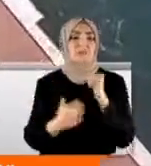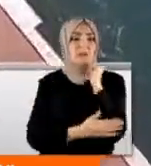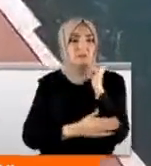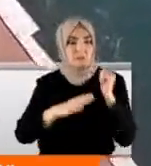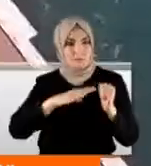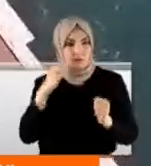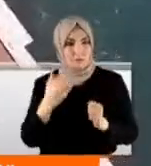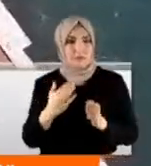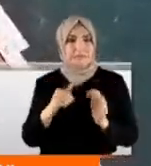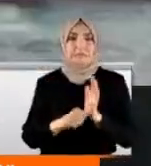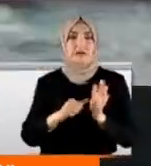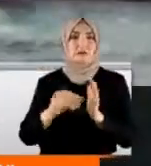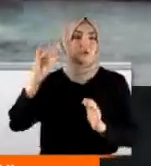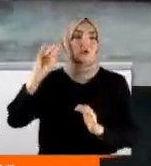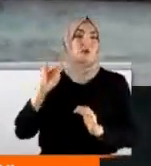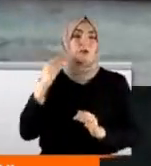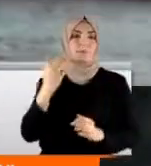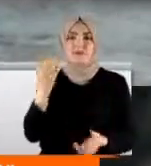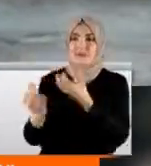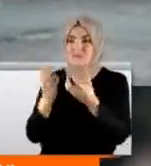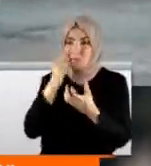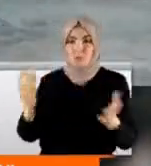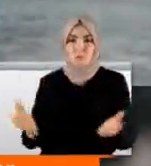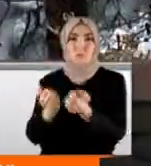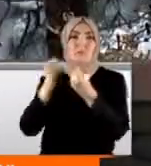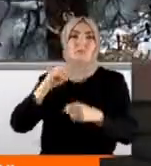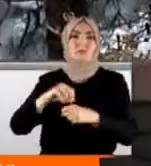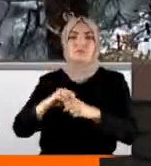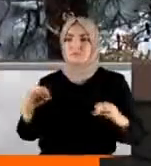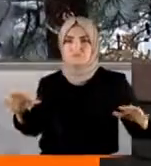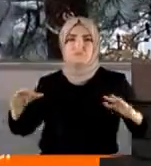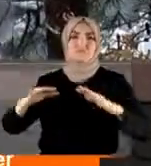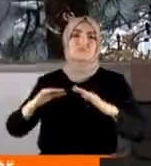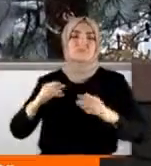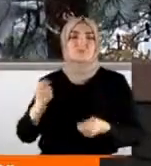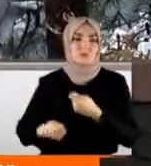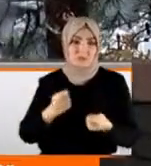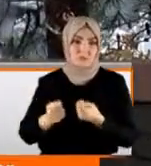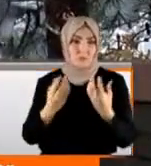Tarihi camiyi alevlerden kurtarmak için dört bir koldan müdahale edildi.